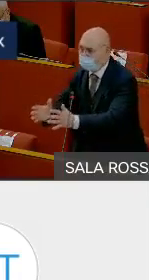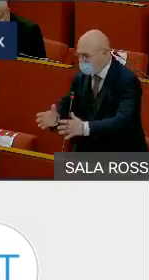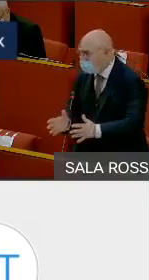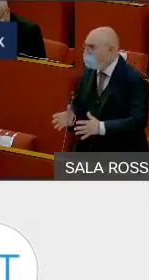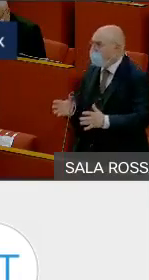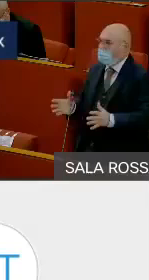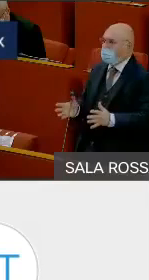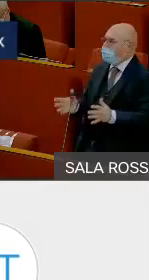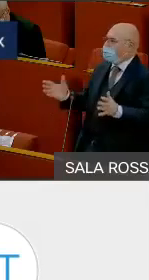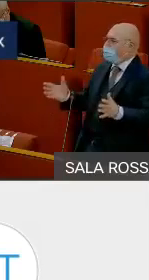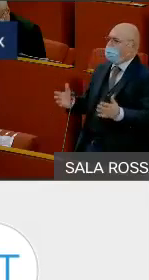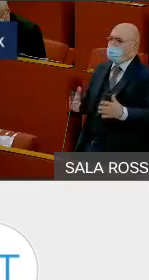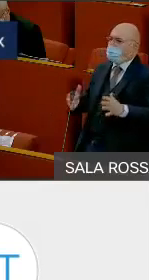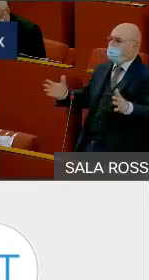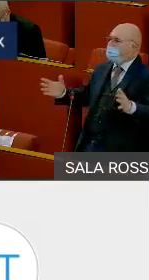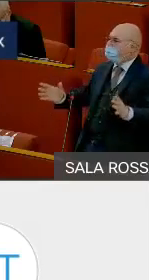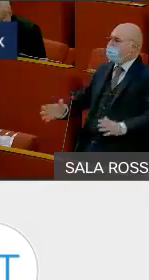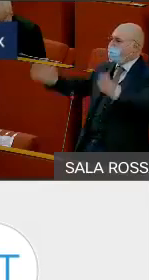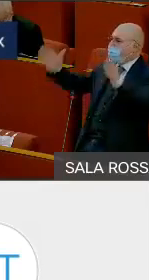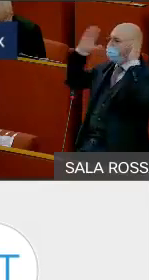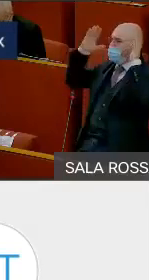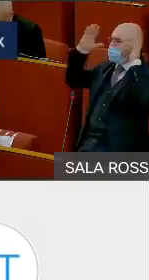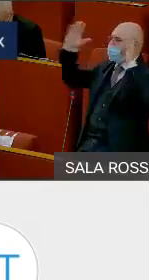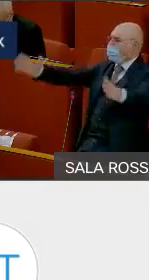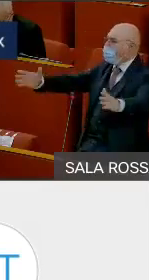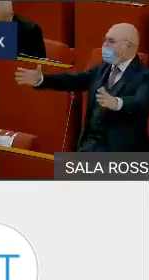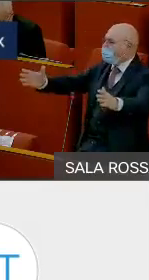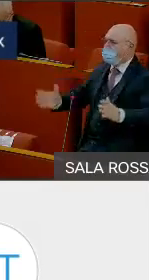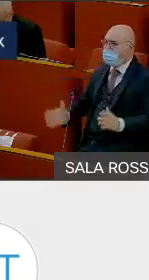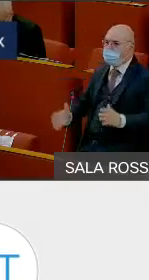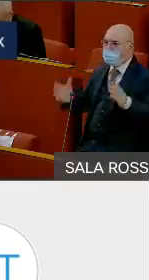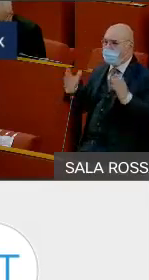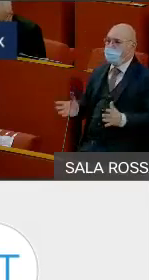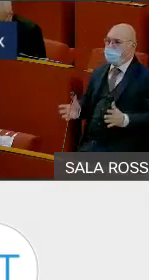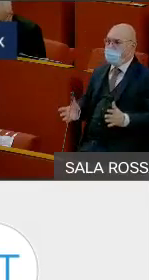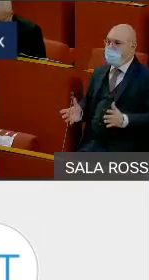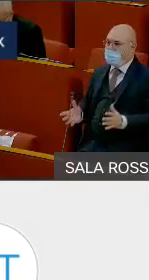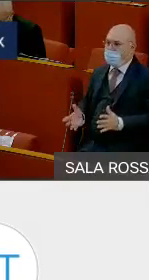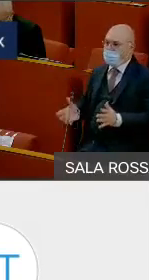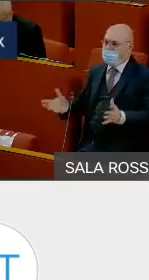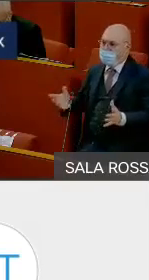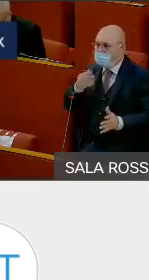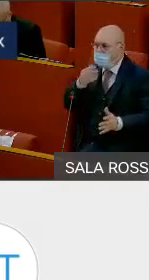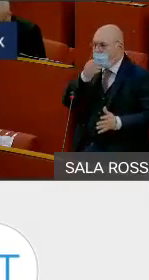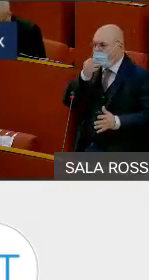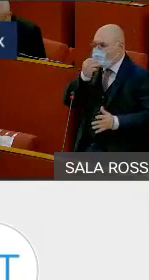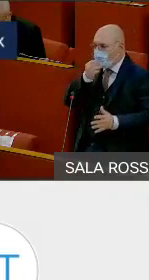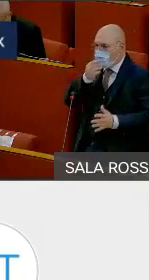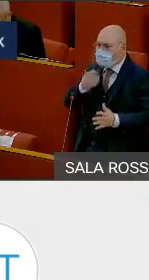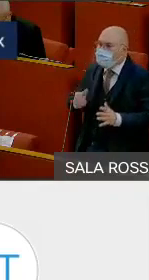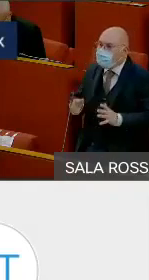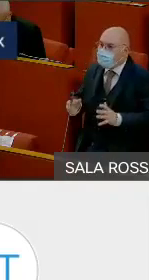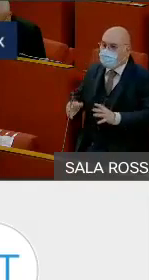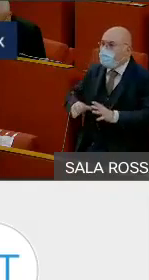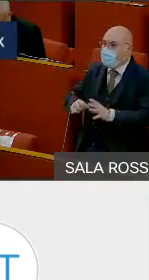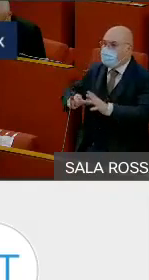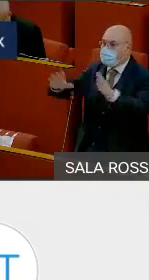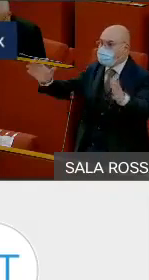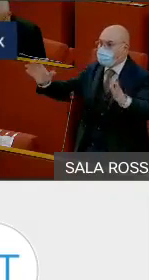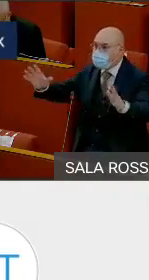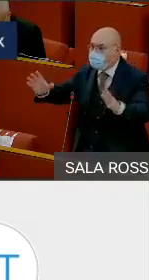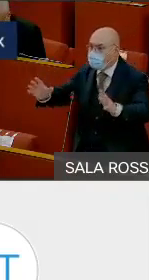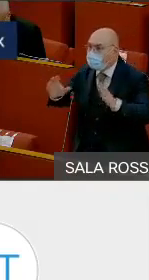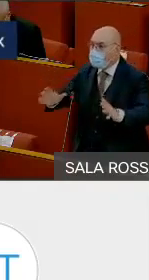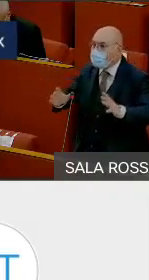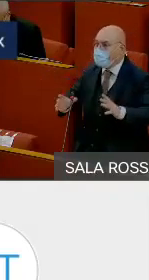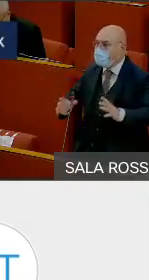specifico oppure tu se sin dall'inizio 10 lì ci faccio il mega posteggio per le macchine vuol dire che a prescindere